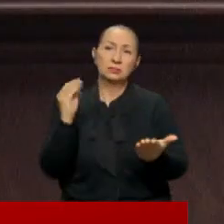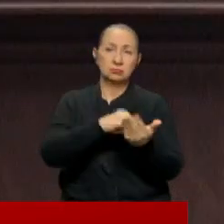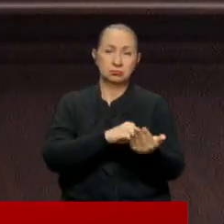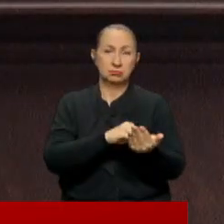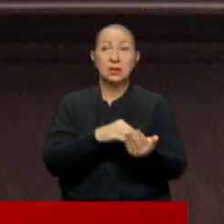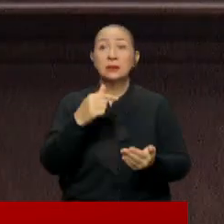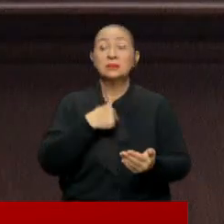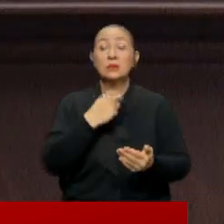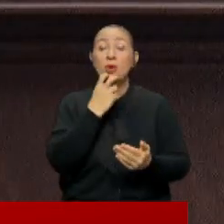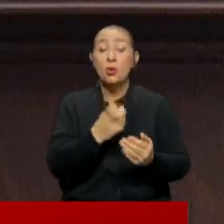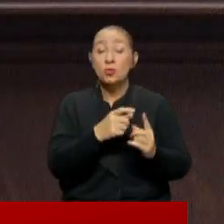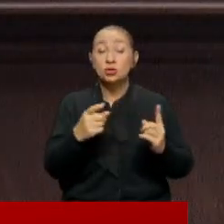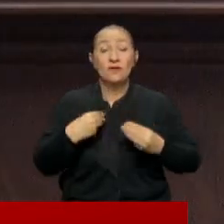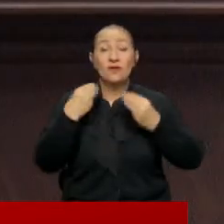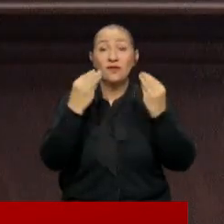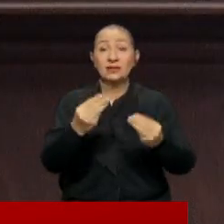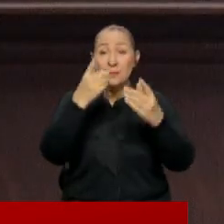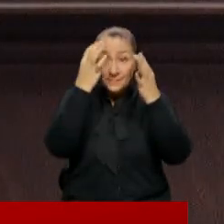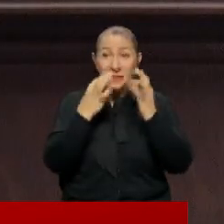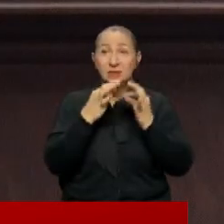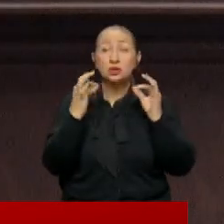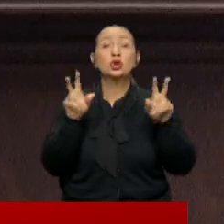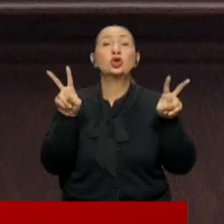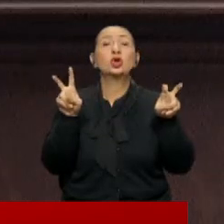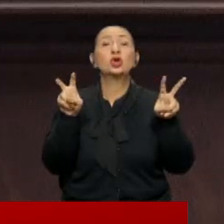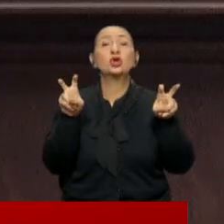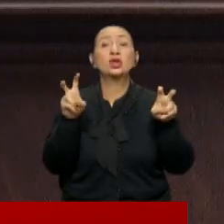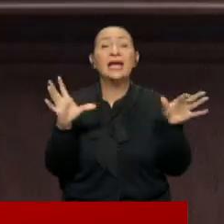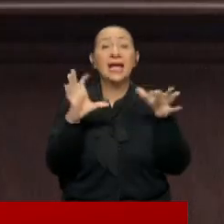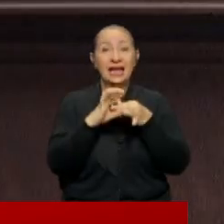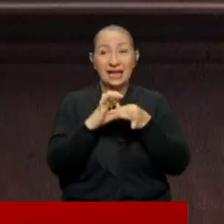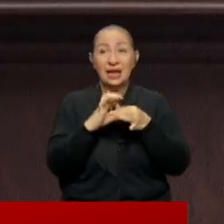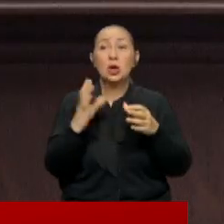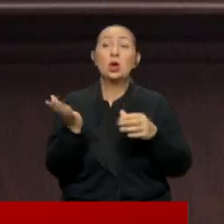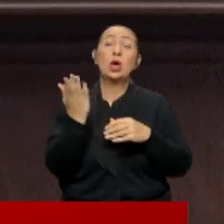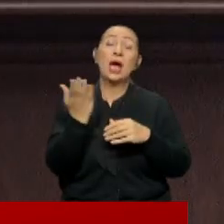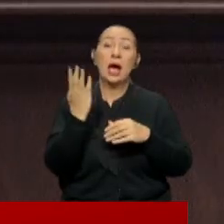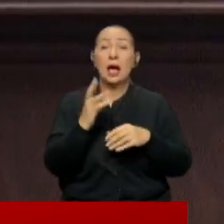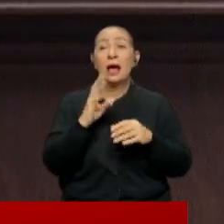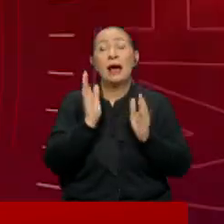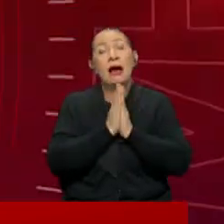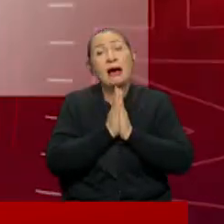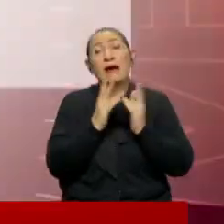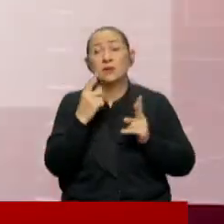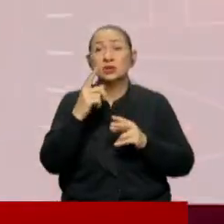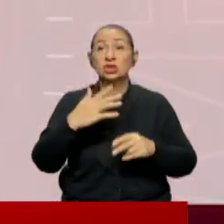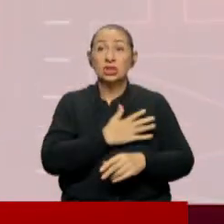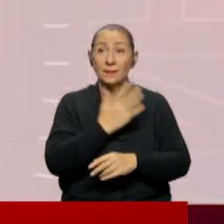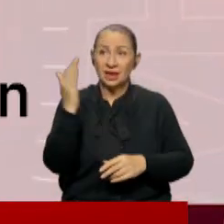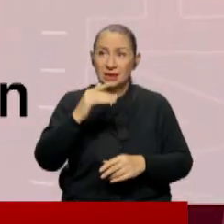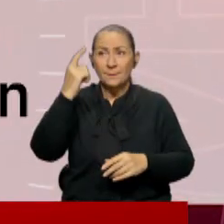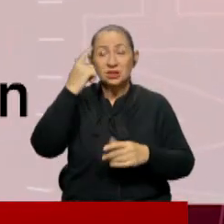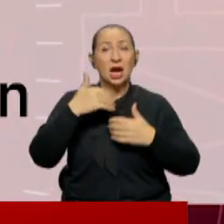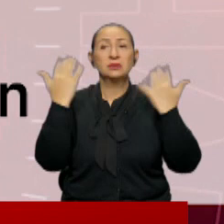bizim ömrümüzü verdiğimiz başörtüsü meselesi ile ilgili Güya günah çıkartıyor CHP gelirse